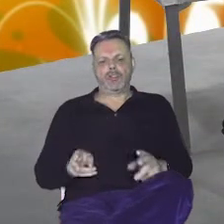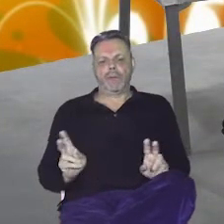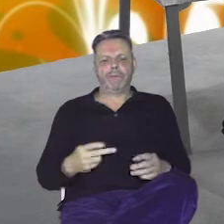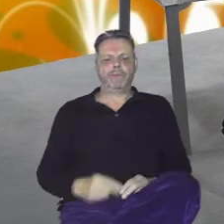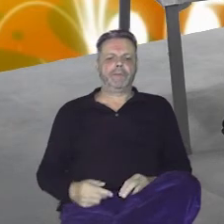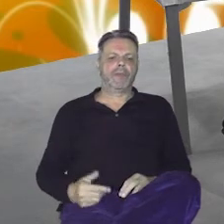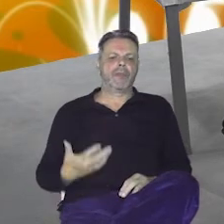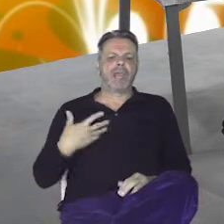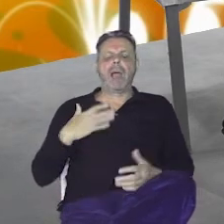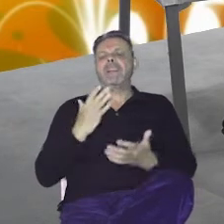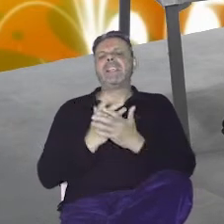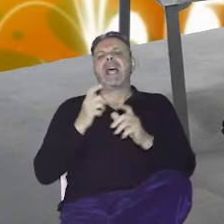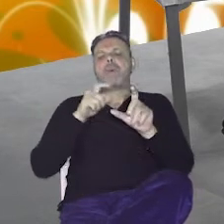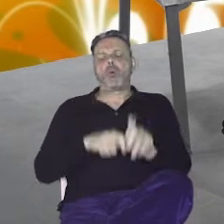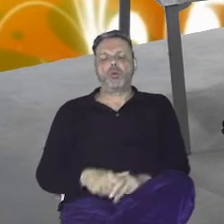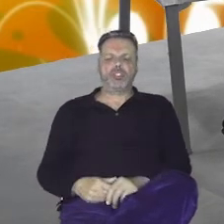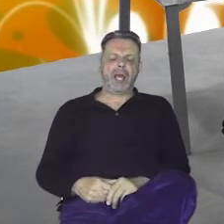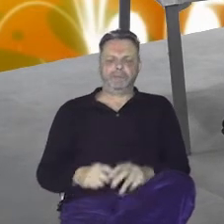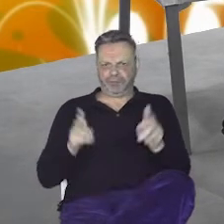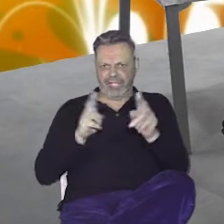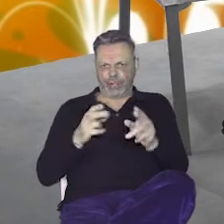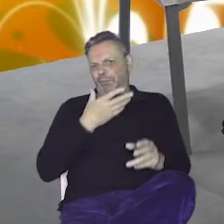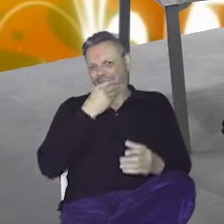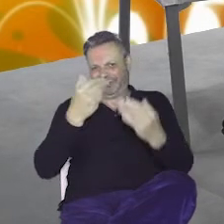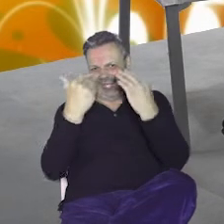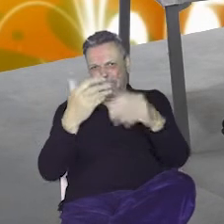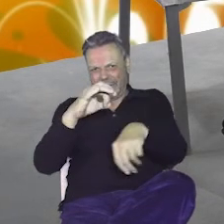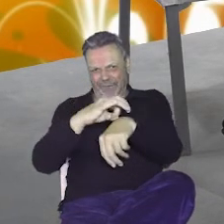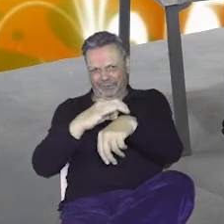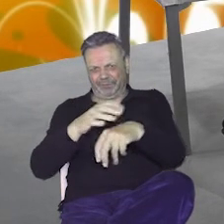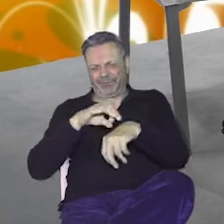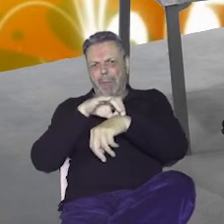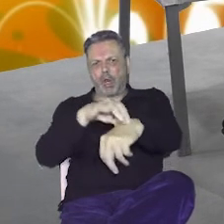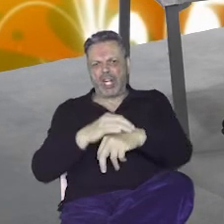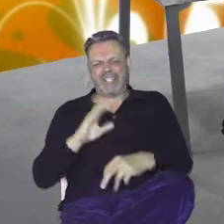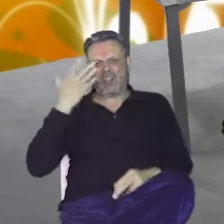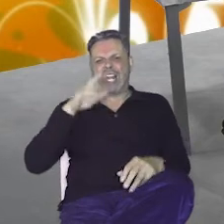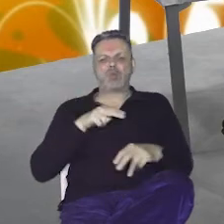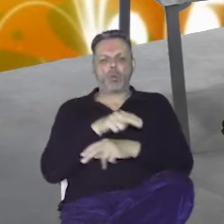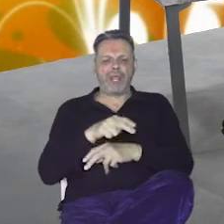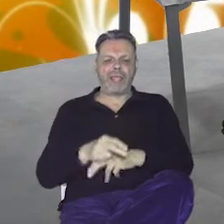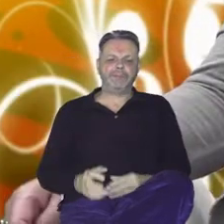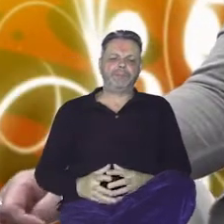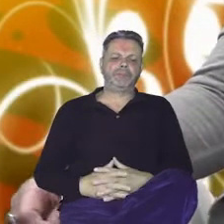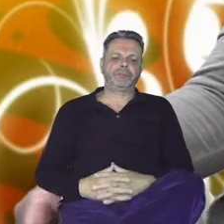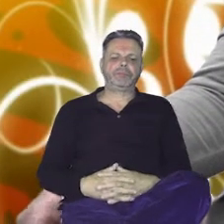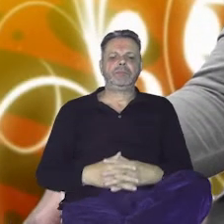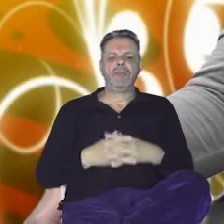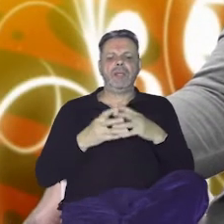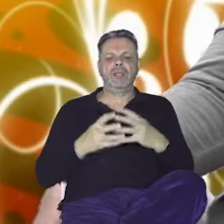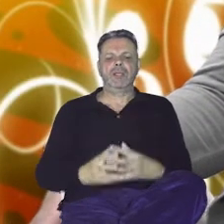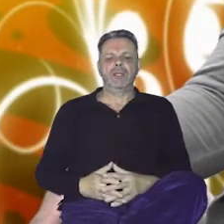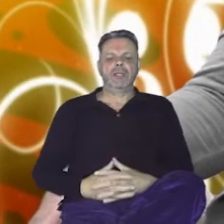samo uključila ako mogu, kratko, pozdravila bi naravno pročelnicu gradskog ureda za socijalnu zaštitu,